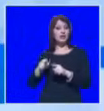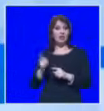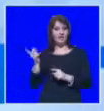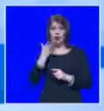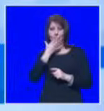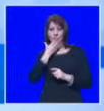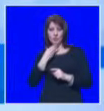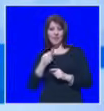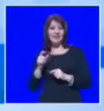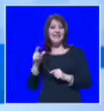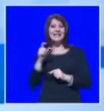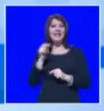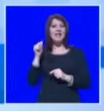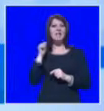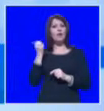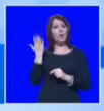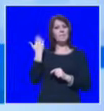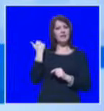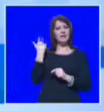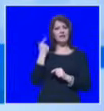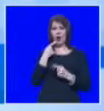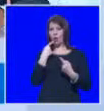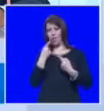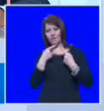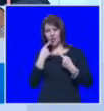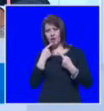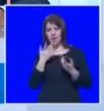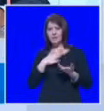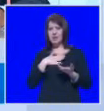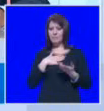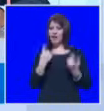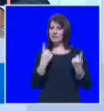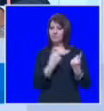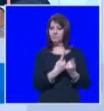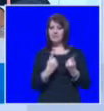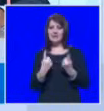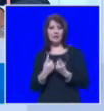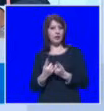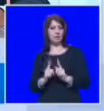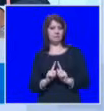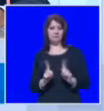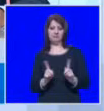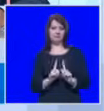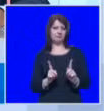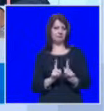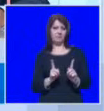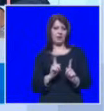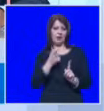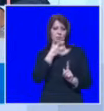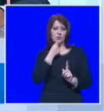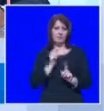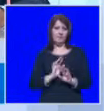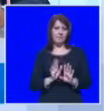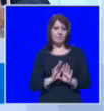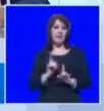госпожа Станислава Арнаудова преди това? Разговаряли ли сте с нея? Имали ли сте срещи с нея? Не, категорично не съм я